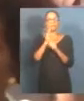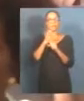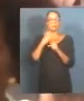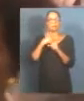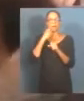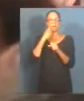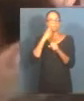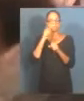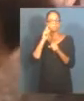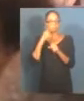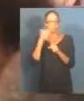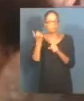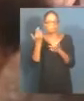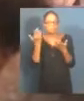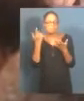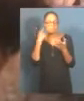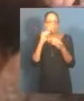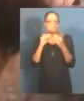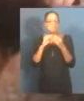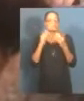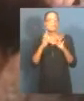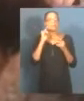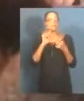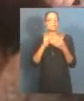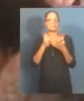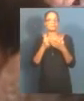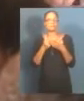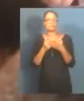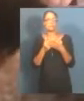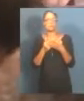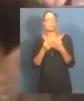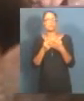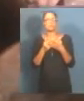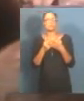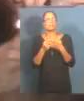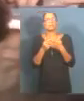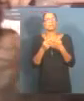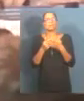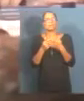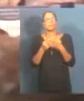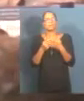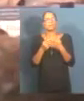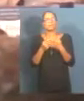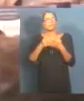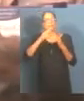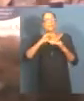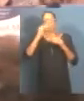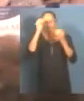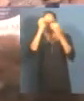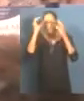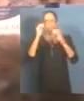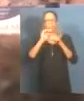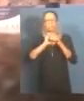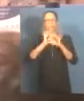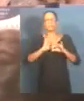pourquoi, je n'ai pas compris jusqu'à maintenant, je m'interroge. Mais en tout cas, c'est une question sur laquelle nous n'avons pas développé une pensée politique. Et